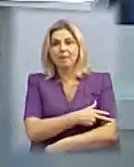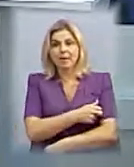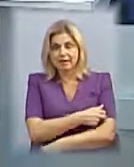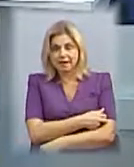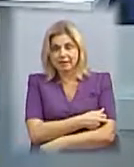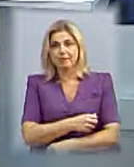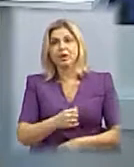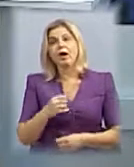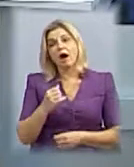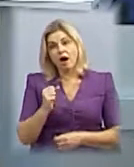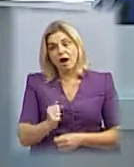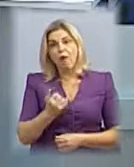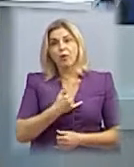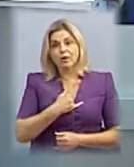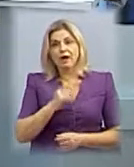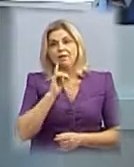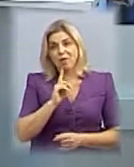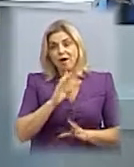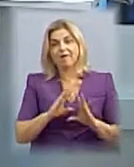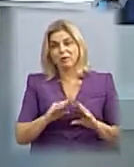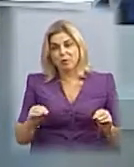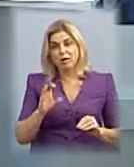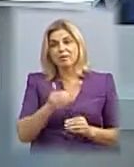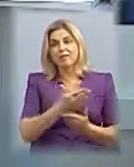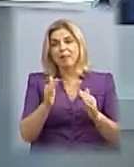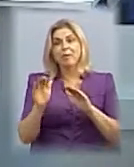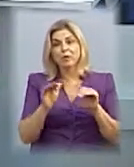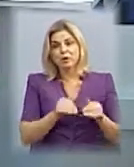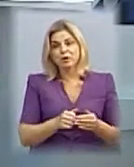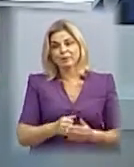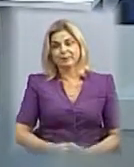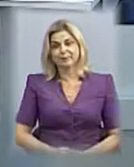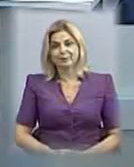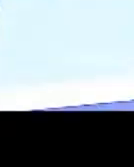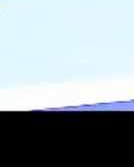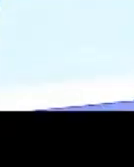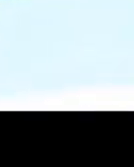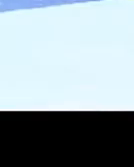Присяжнюк. Ну, а у нас поки все. Ми з вами прощаємось до 20:40.